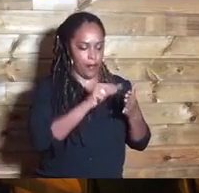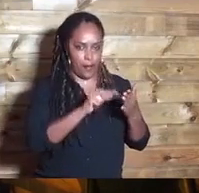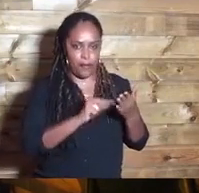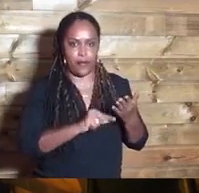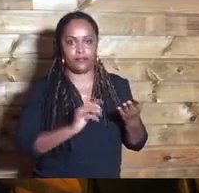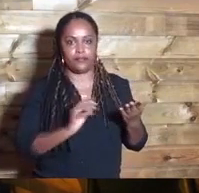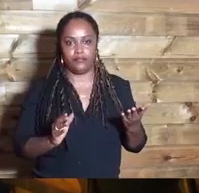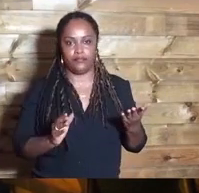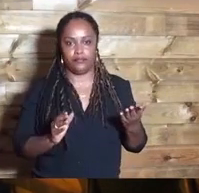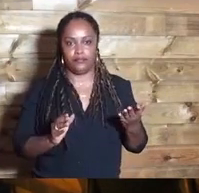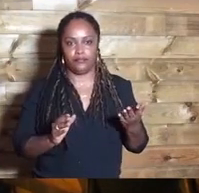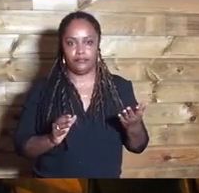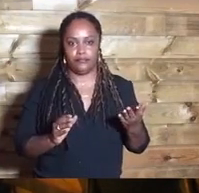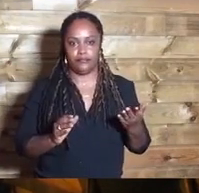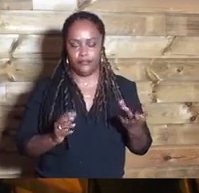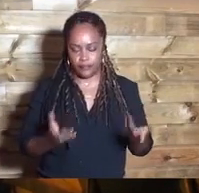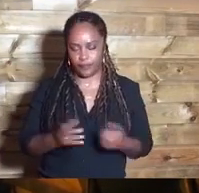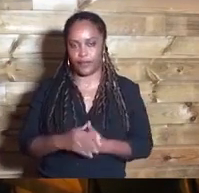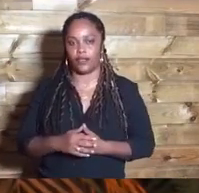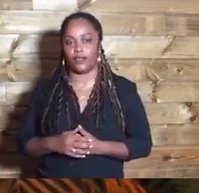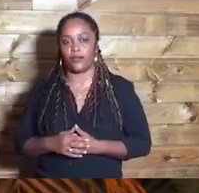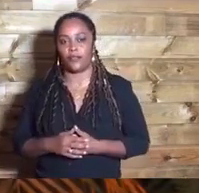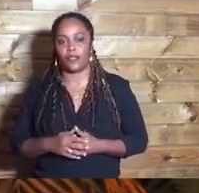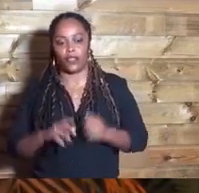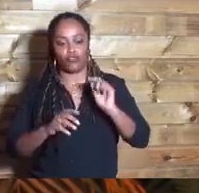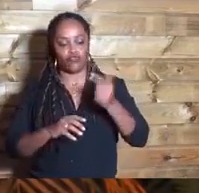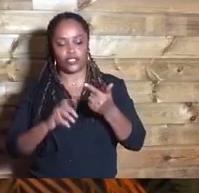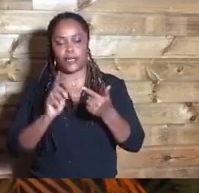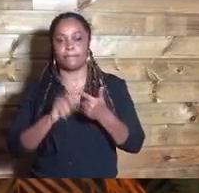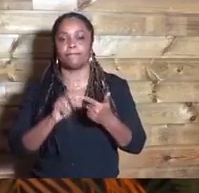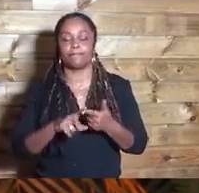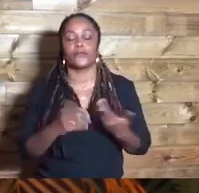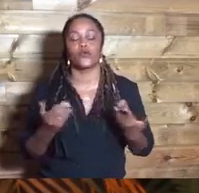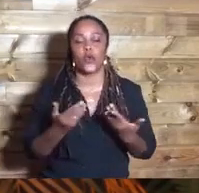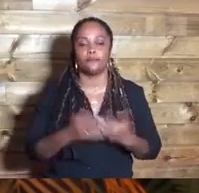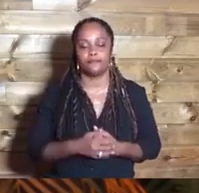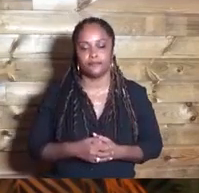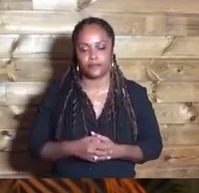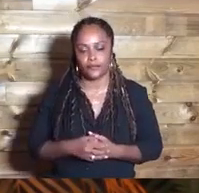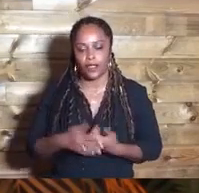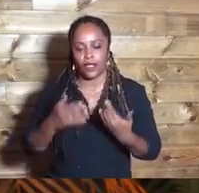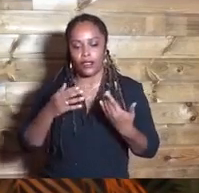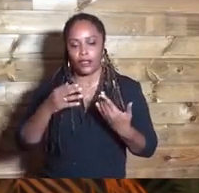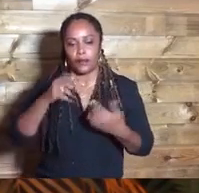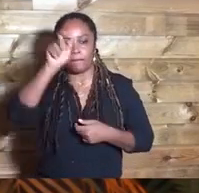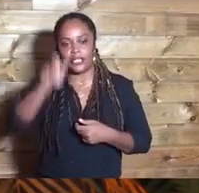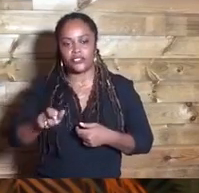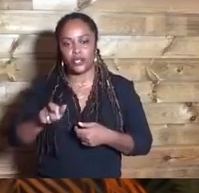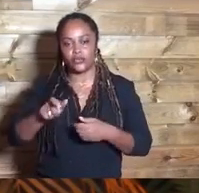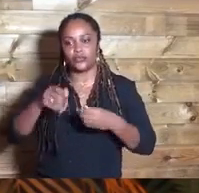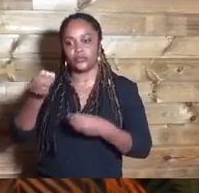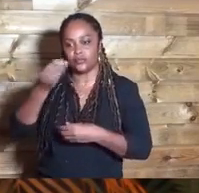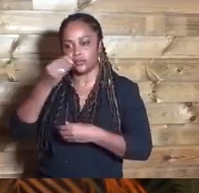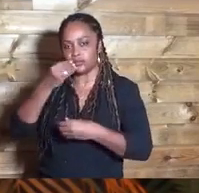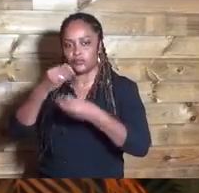faire à Kazao. Deuxième point, travailler avec les consommateurs. Ça, c'est important pour nous, nous allons responsabiliser les gens,